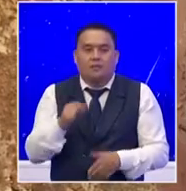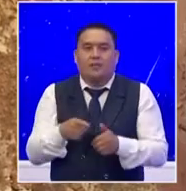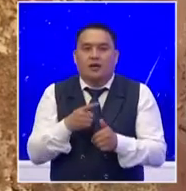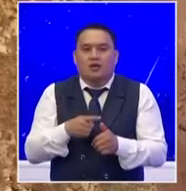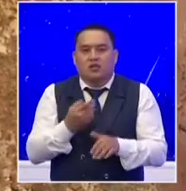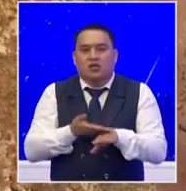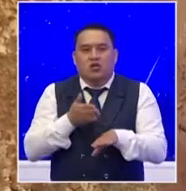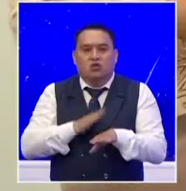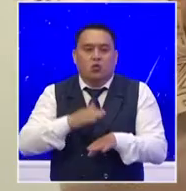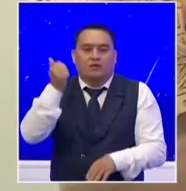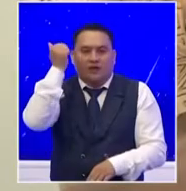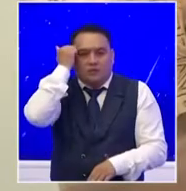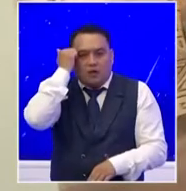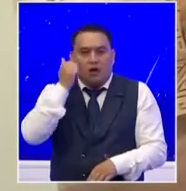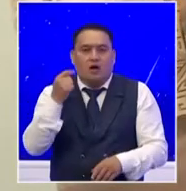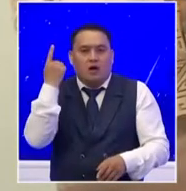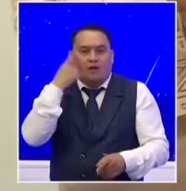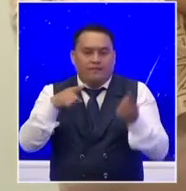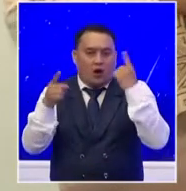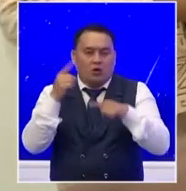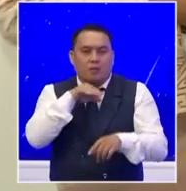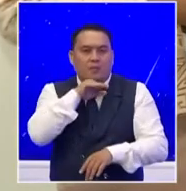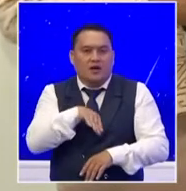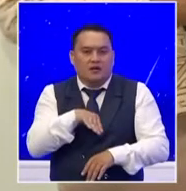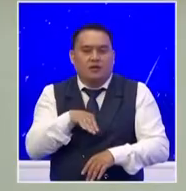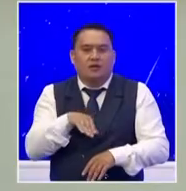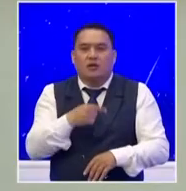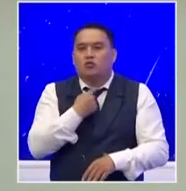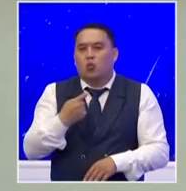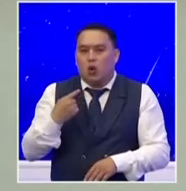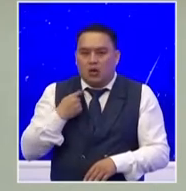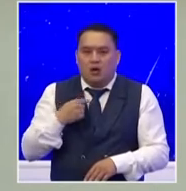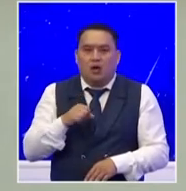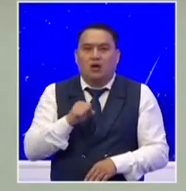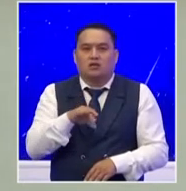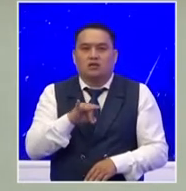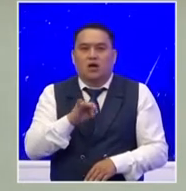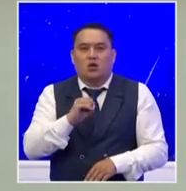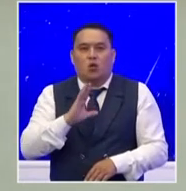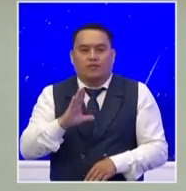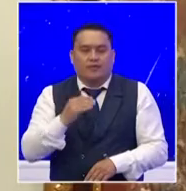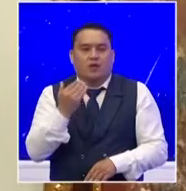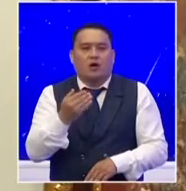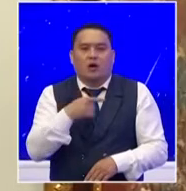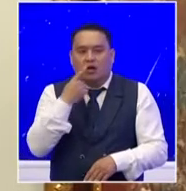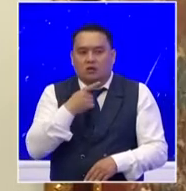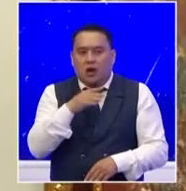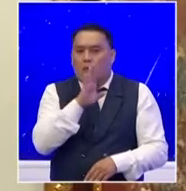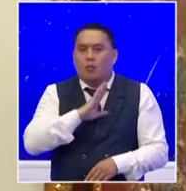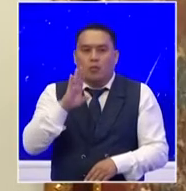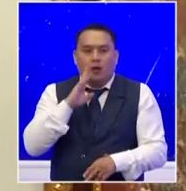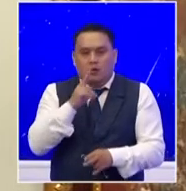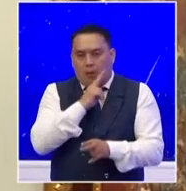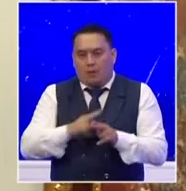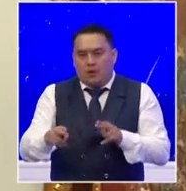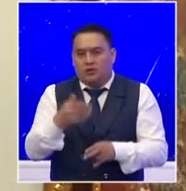названием «Тяжелые воспоминания». Автор работы – профессиональный художник из Талдыкургана Айдар Аскаров. Картина рассказывает о матери, потерявшей